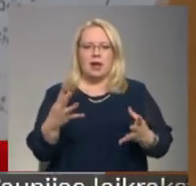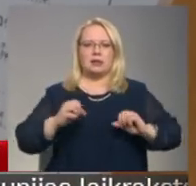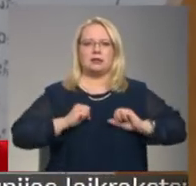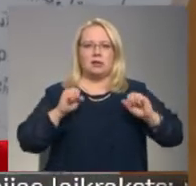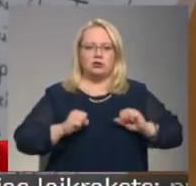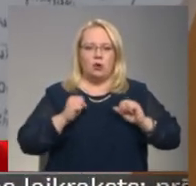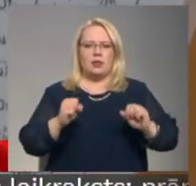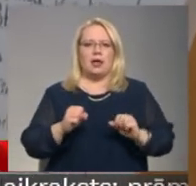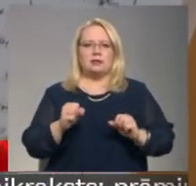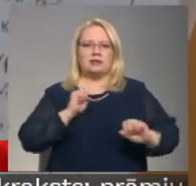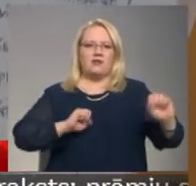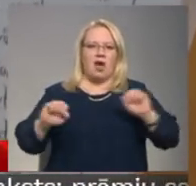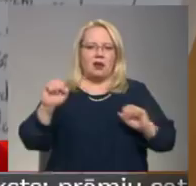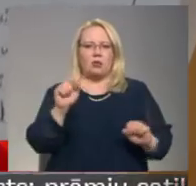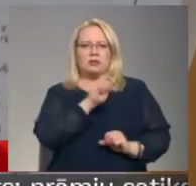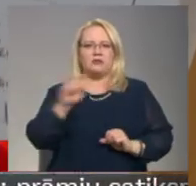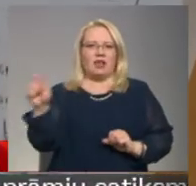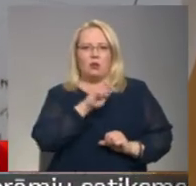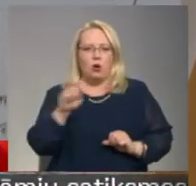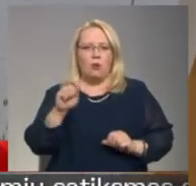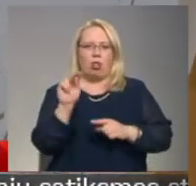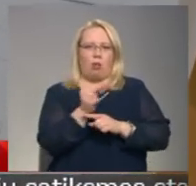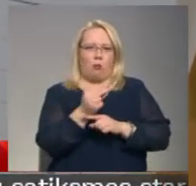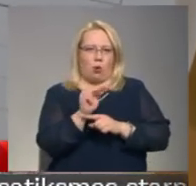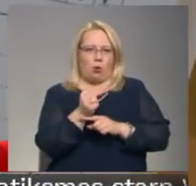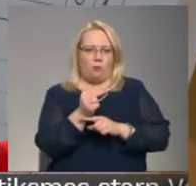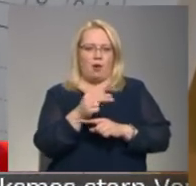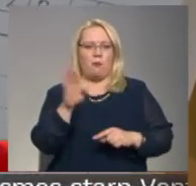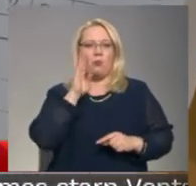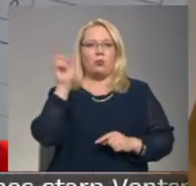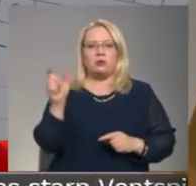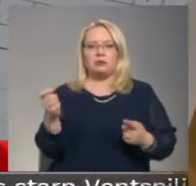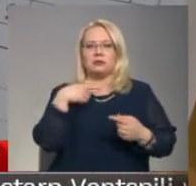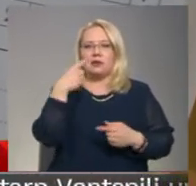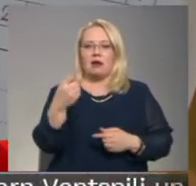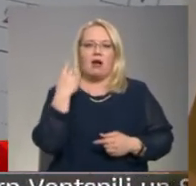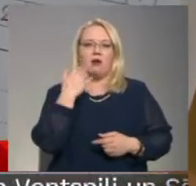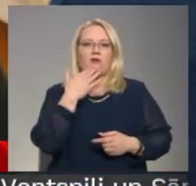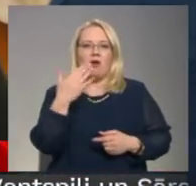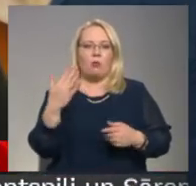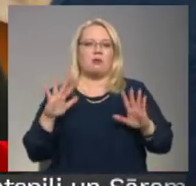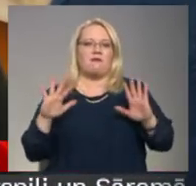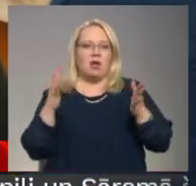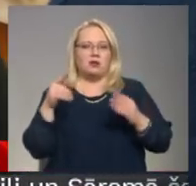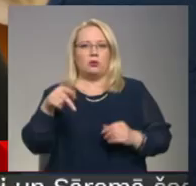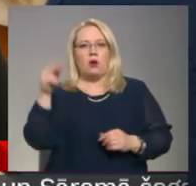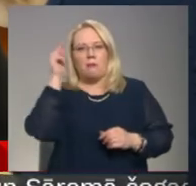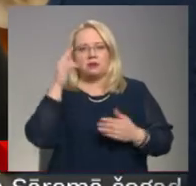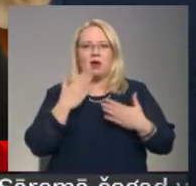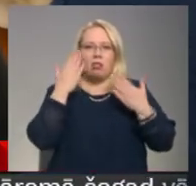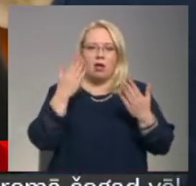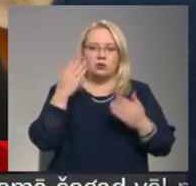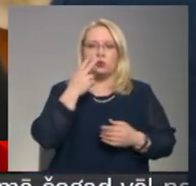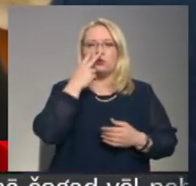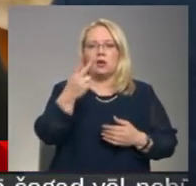cenšoties pēc iespējas izvairīties no svītrojumiem un labojumiem. Elvis atzīst, ka angļu valoda padodas. To apgūst arī lasot un